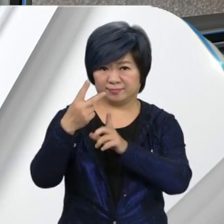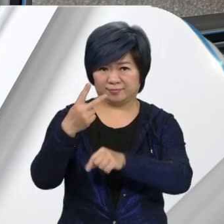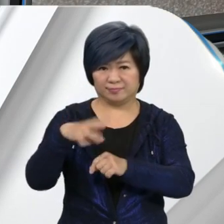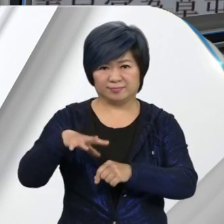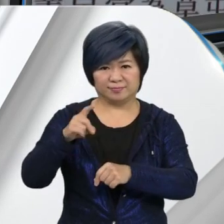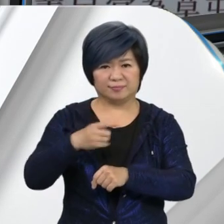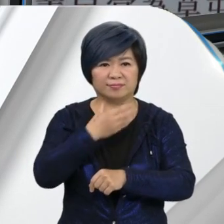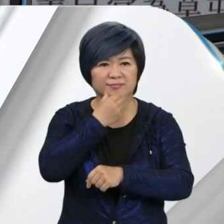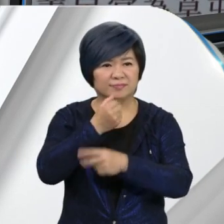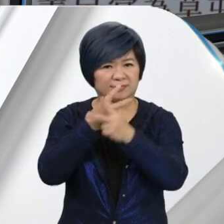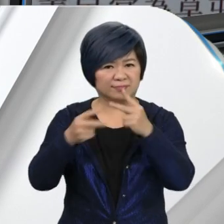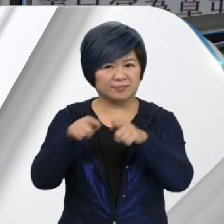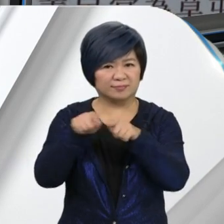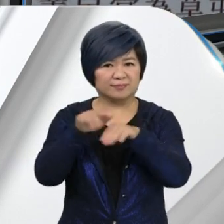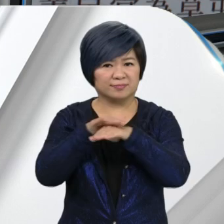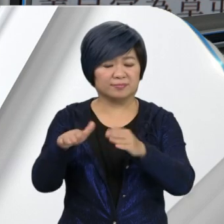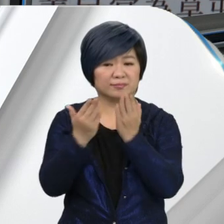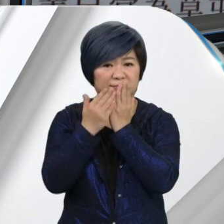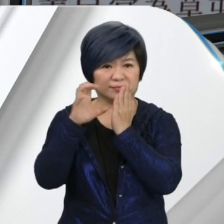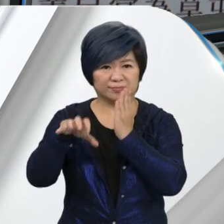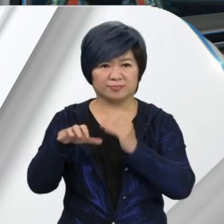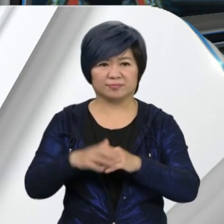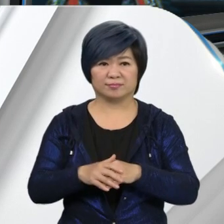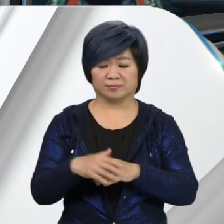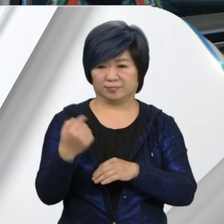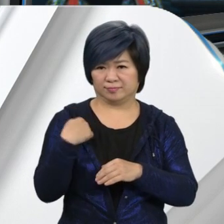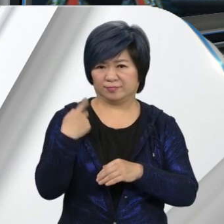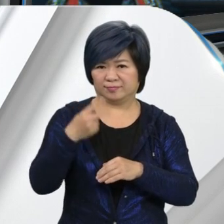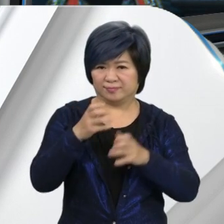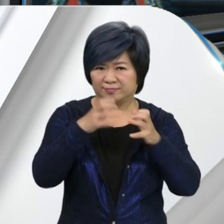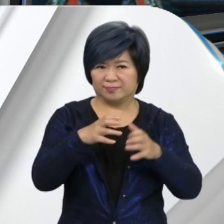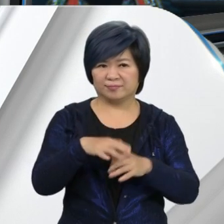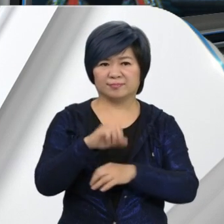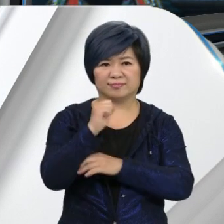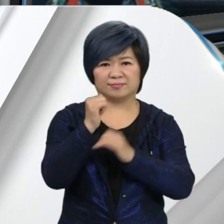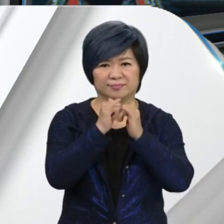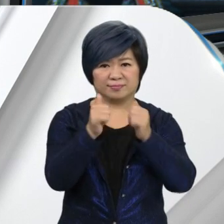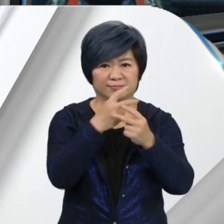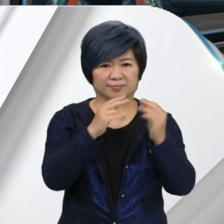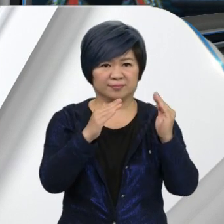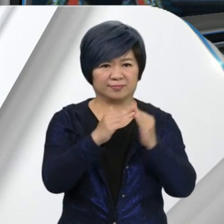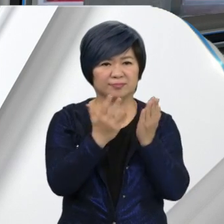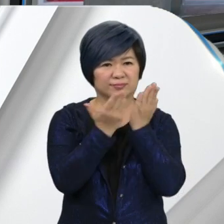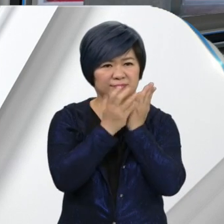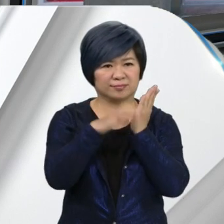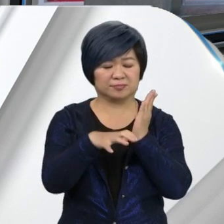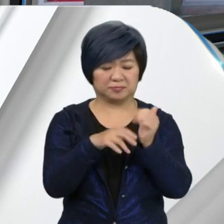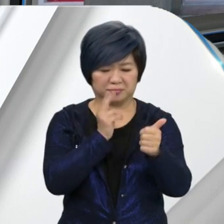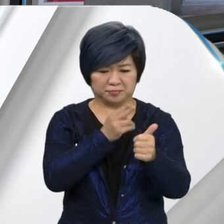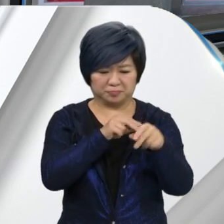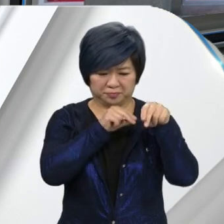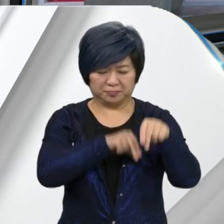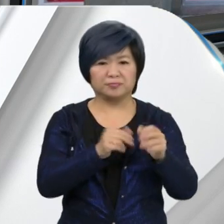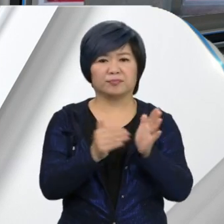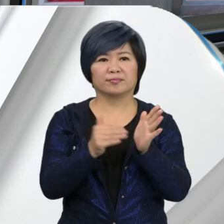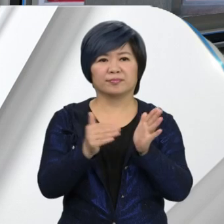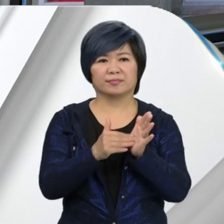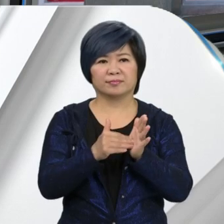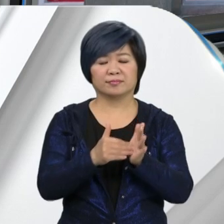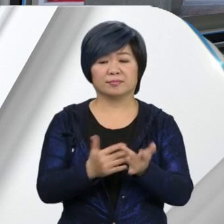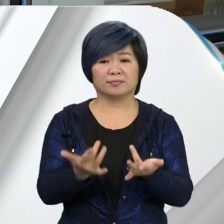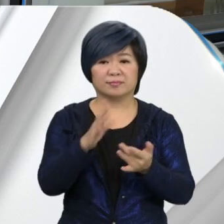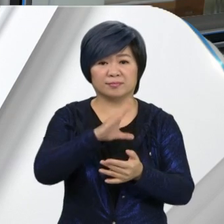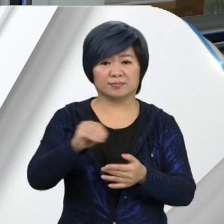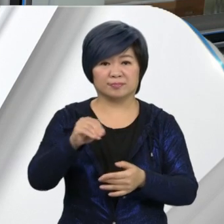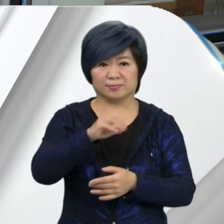升学率，符合评论学堂。筹备也顺势完成的移民客家学堂的委托签章仪式，本草